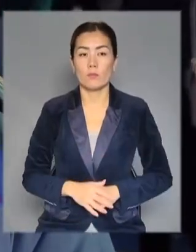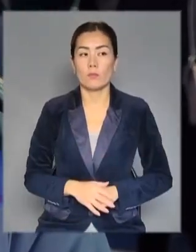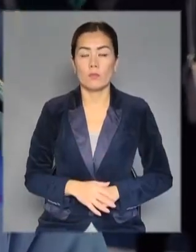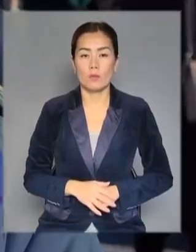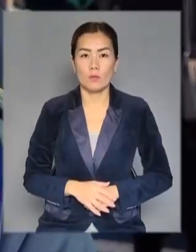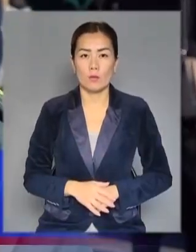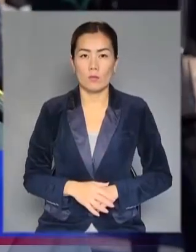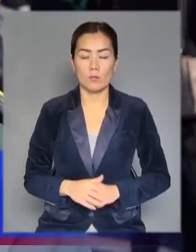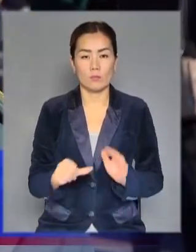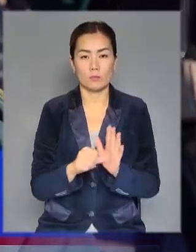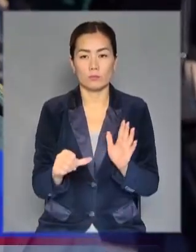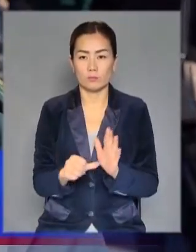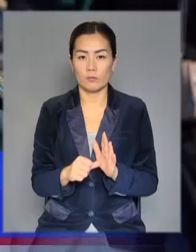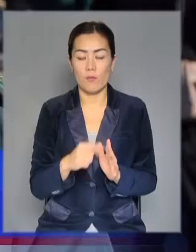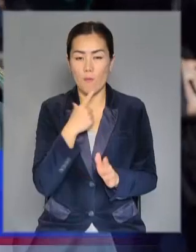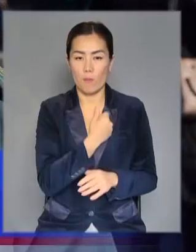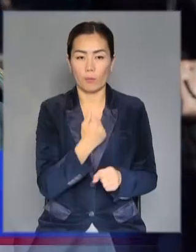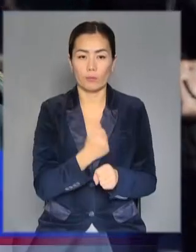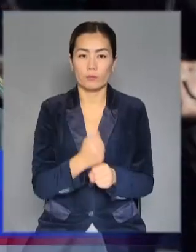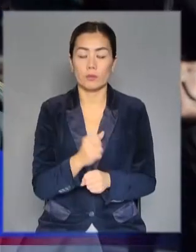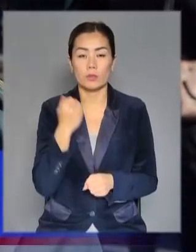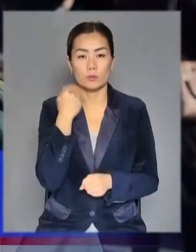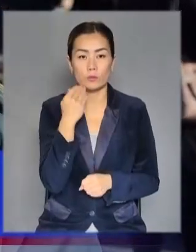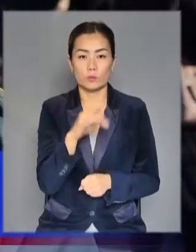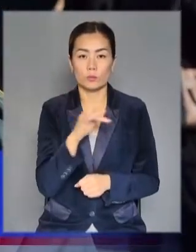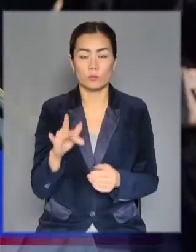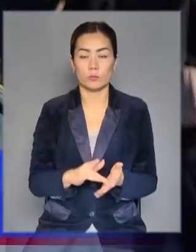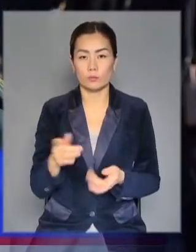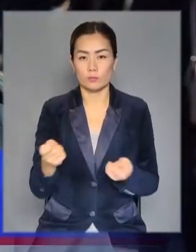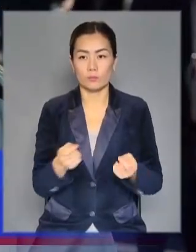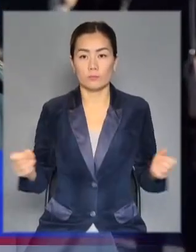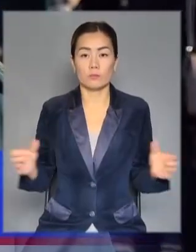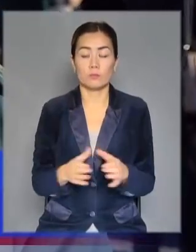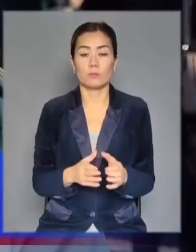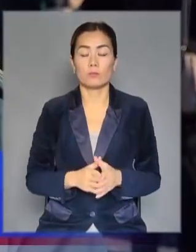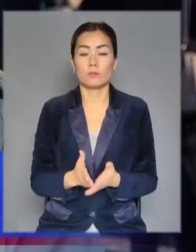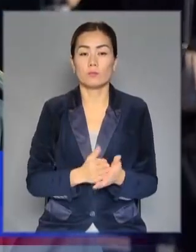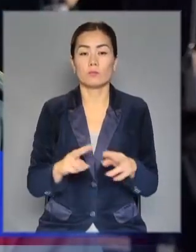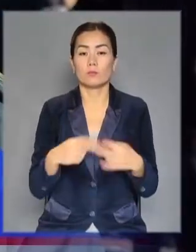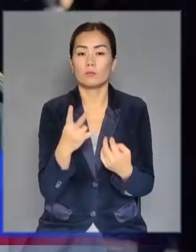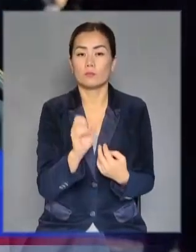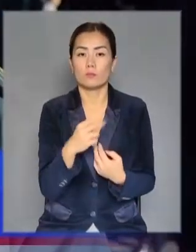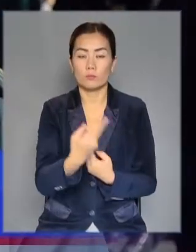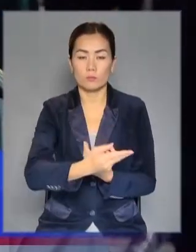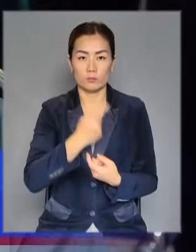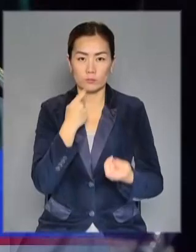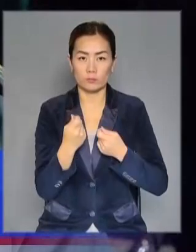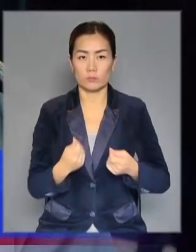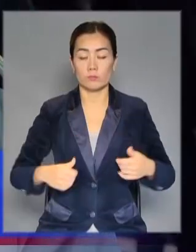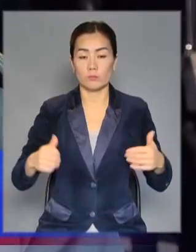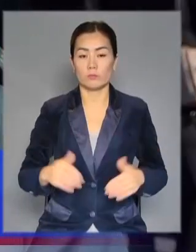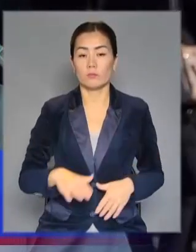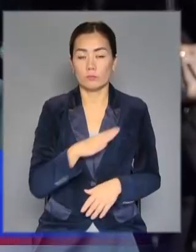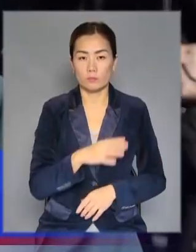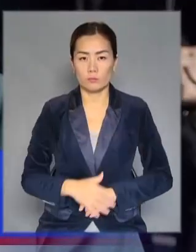и 6 военнослужащих из Актюбинска. Руководством пограничной службы Комитета национальной безопасности принято